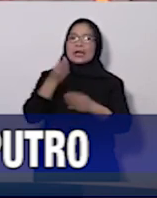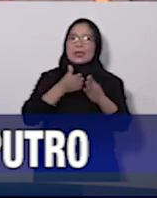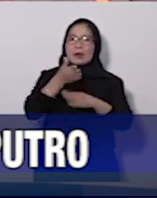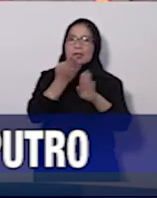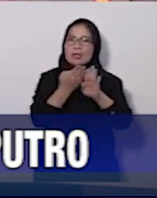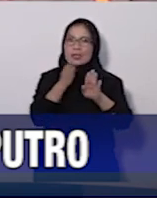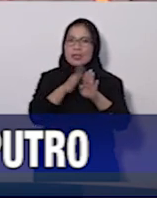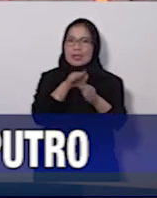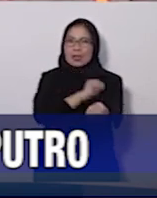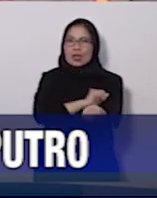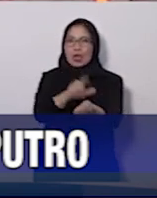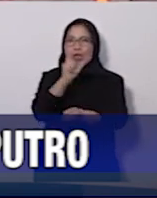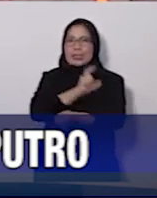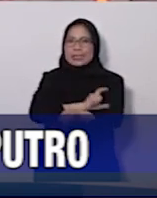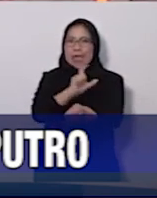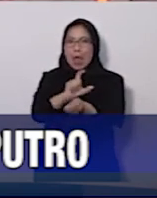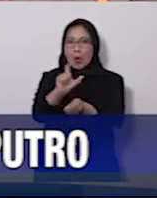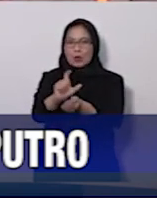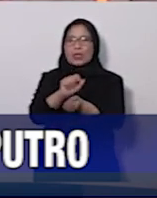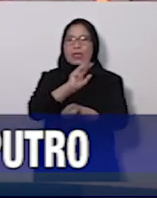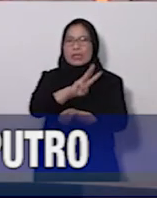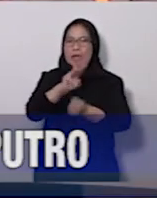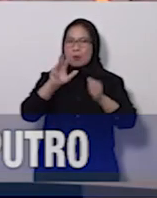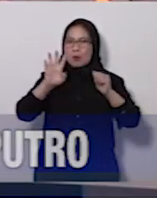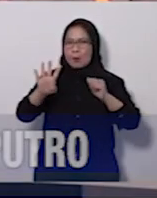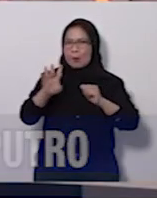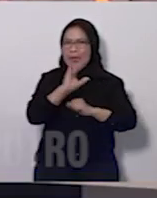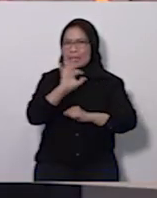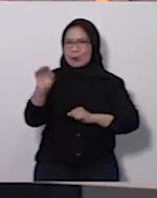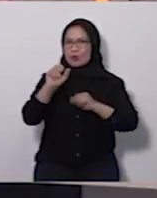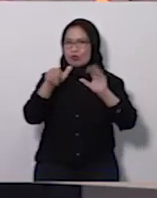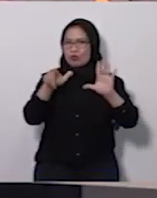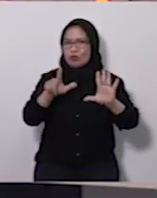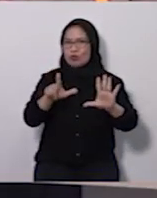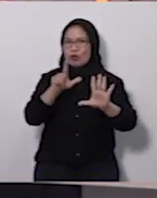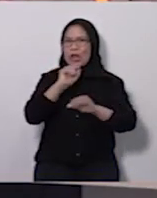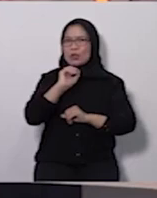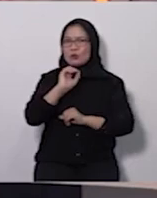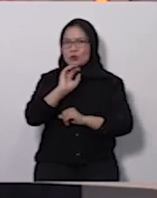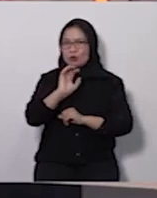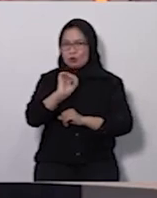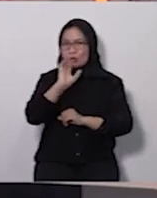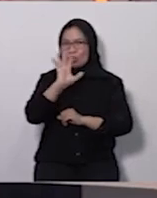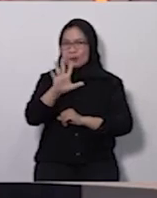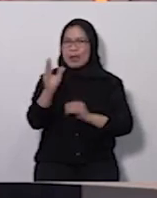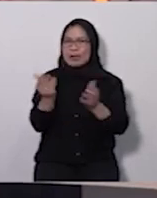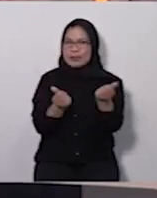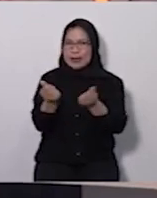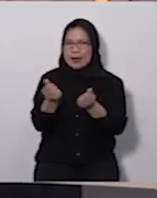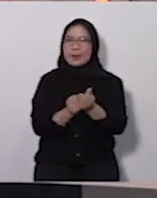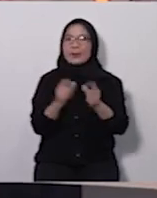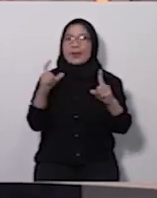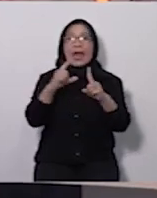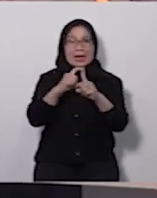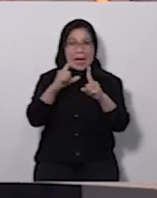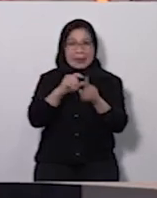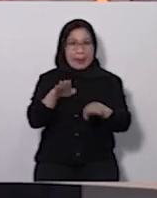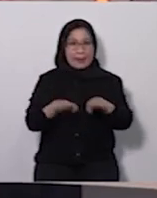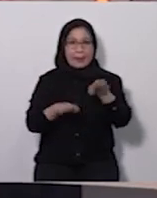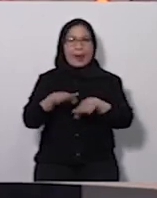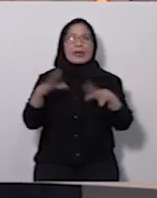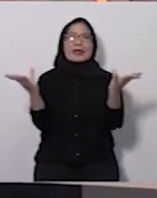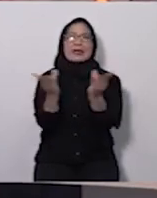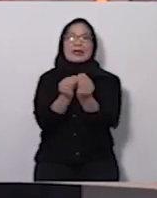gerbang tol Ciawi sebanyak 34.705 kendaraan data Perbandingan volume